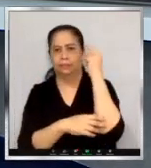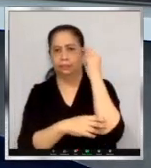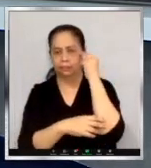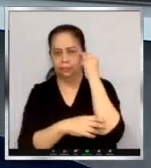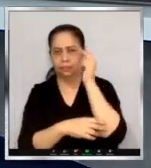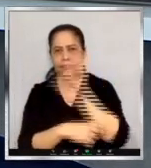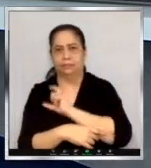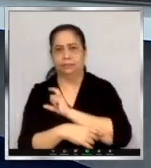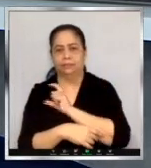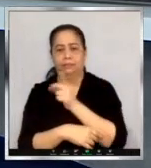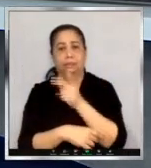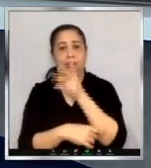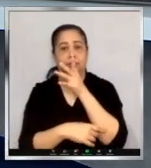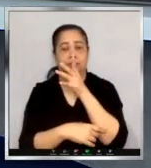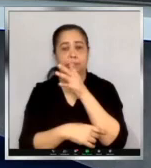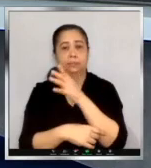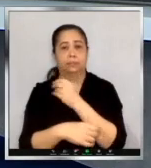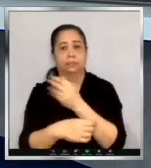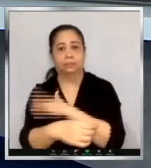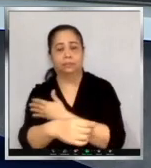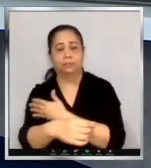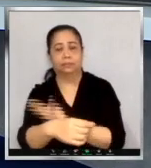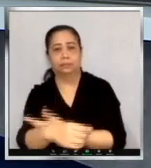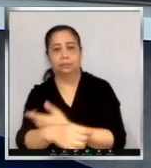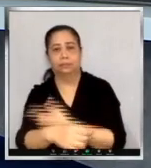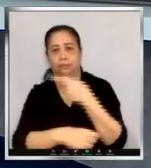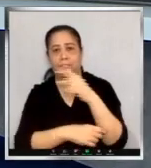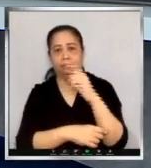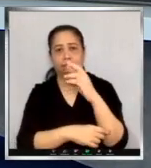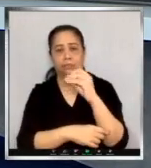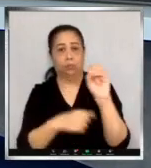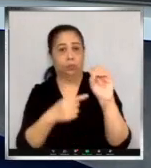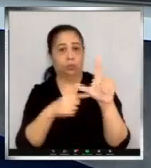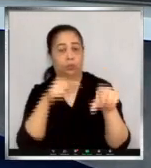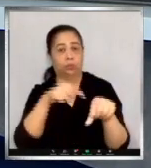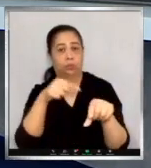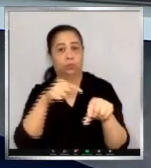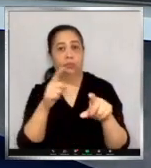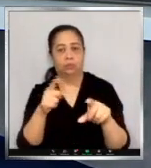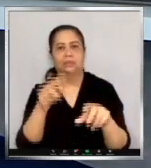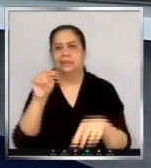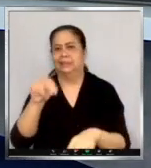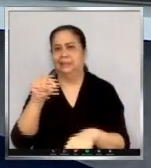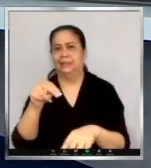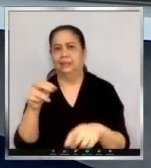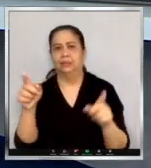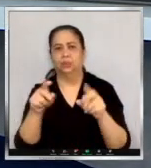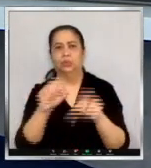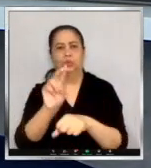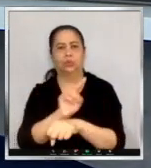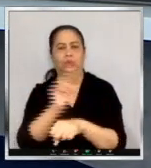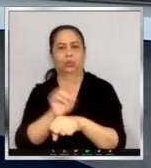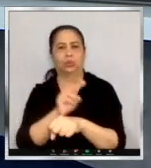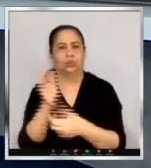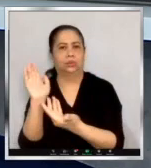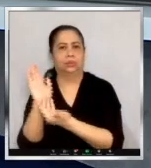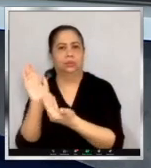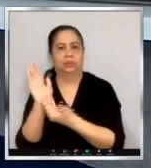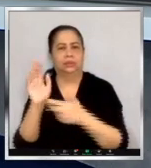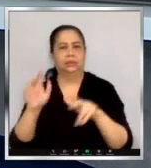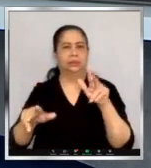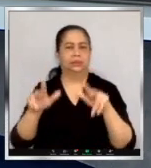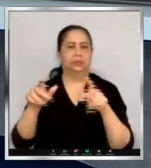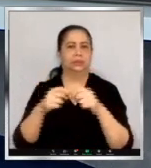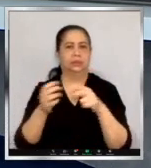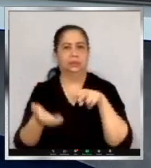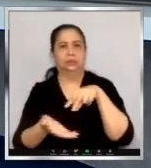sa Tarlac. Ang orihinal na video kasi ang kailangan para magamit bilang ebidensya. Nag-aalanganin din daw tumistigo ang ilang